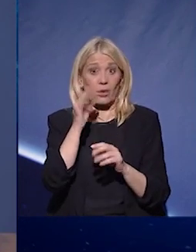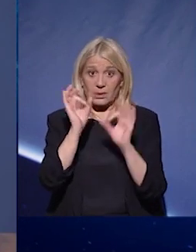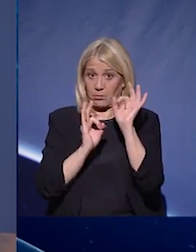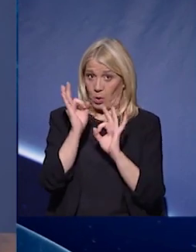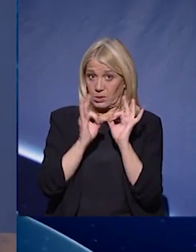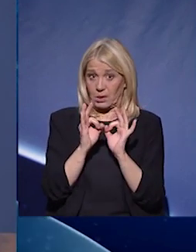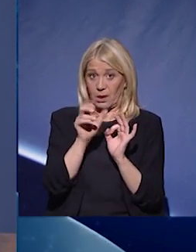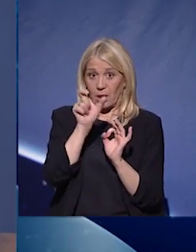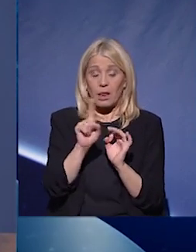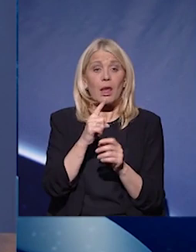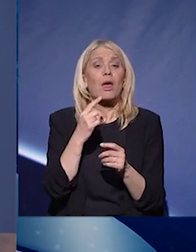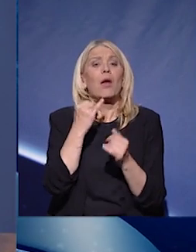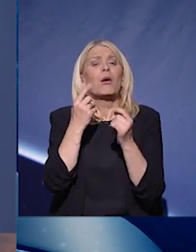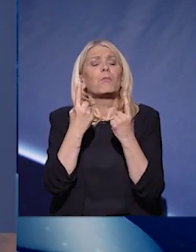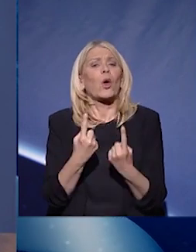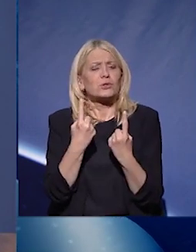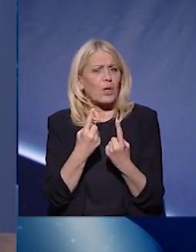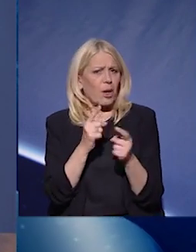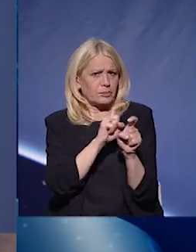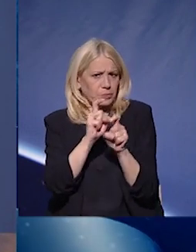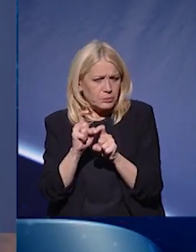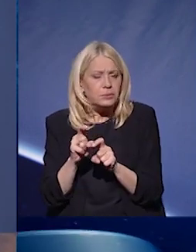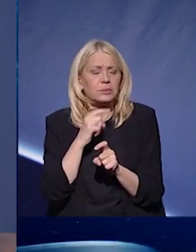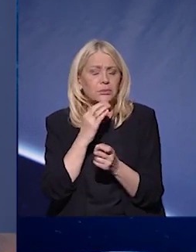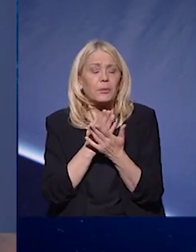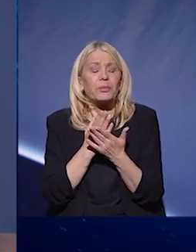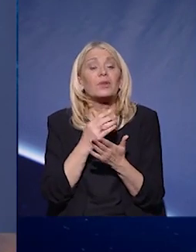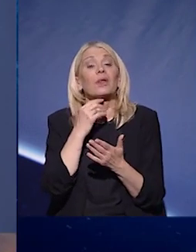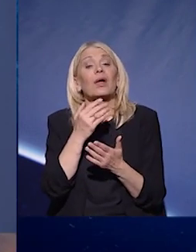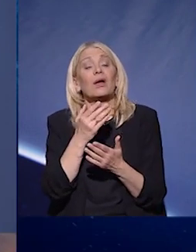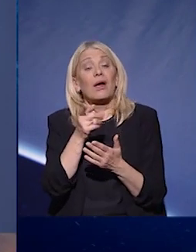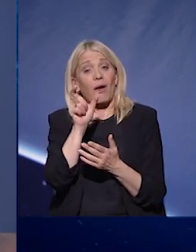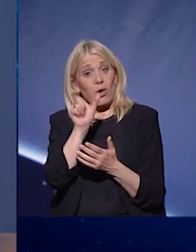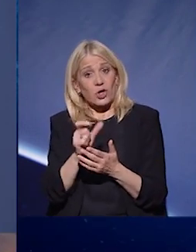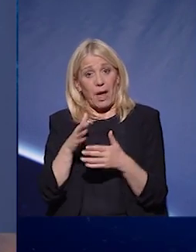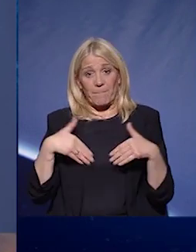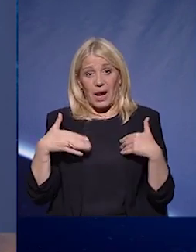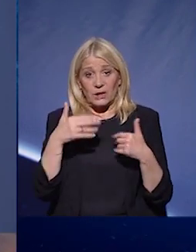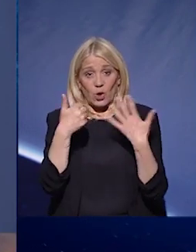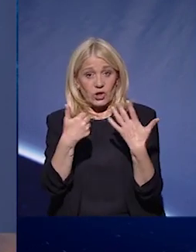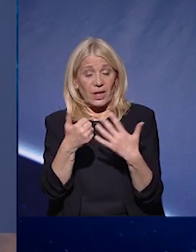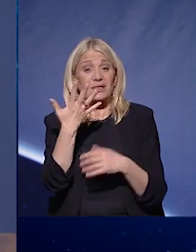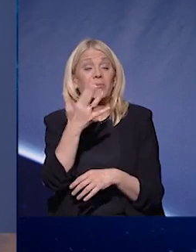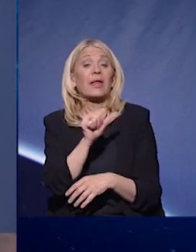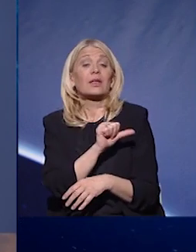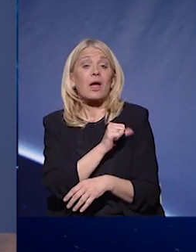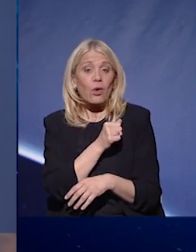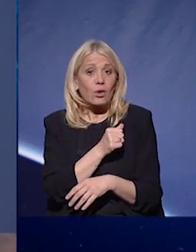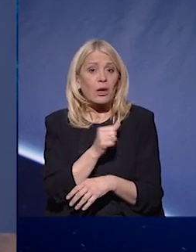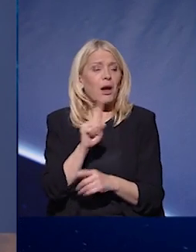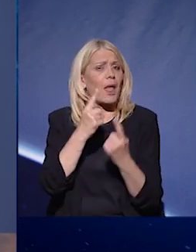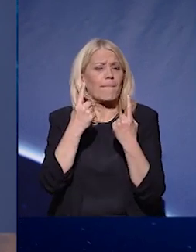da nije postao epidemiološki rizik za prenošenje infekcije i ukoliko je osoba mlađa od 65 godina,